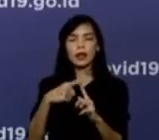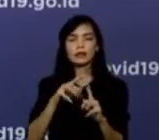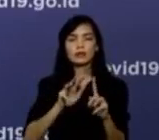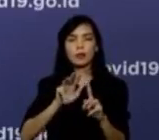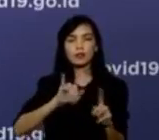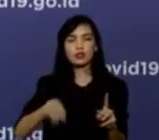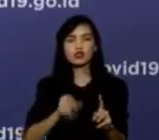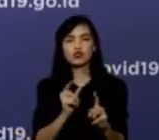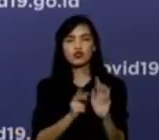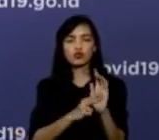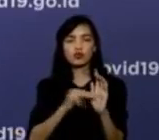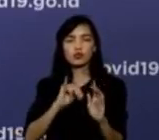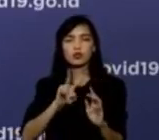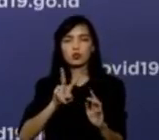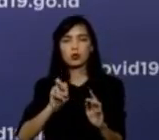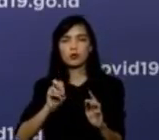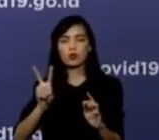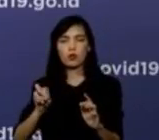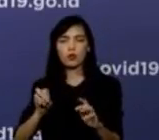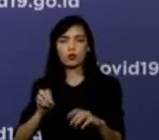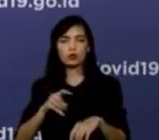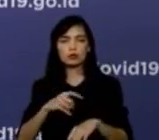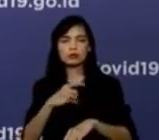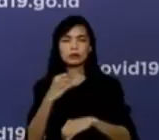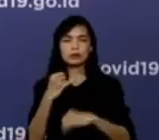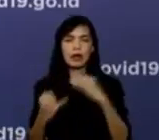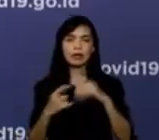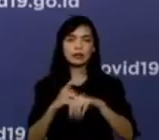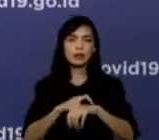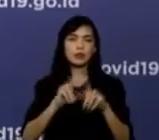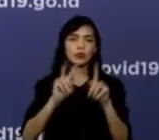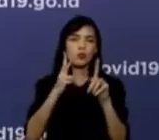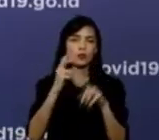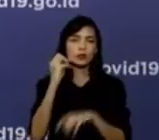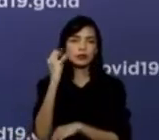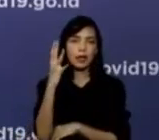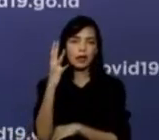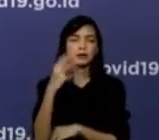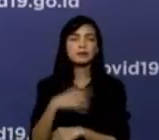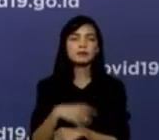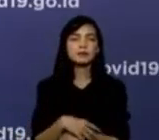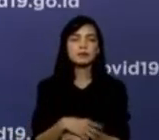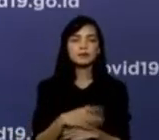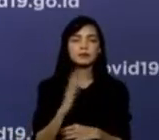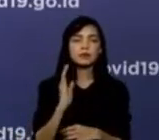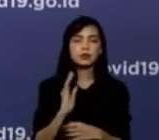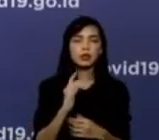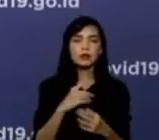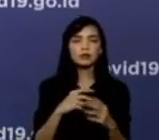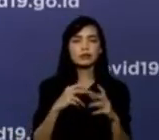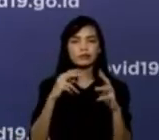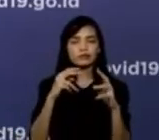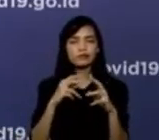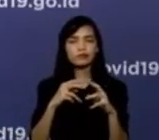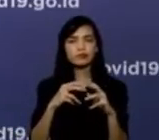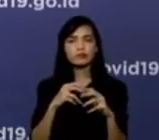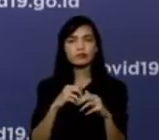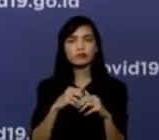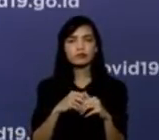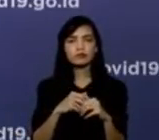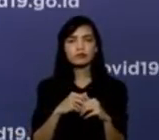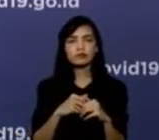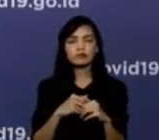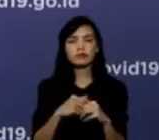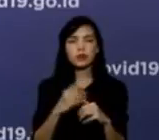19 Juni 2020 dengan cut-off time jam 12.00. Kami telah melaksanakan pemeriksaan